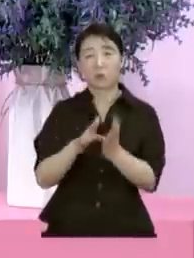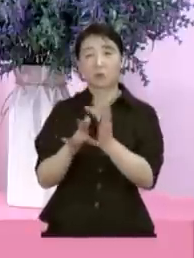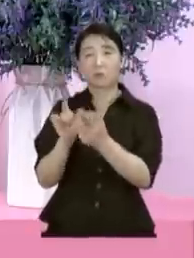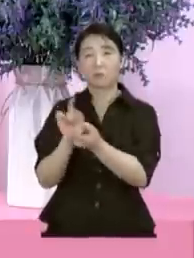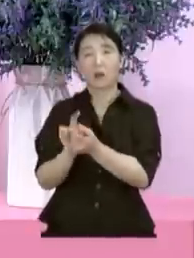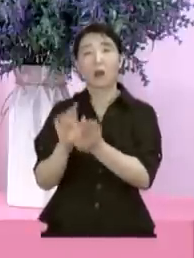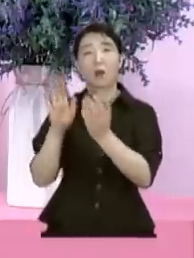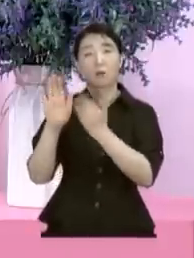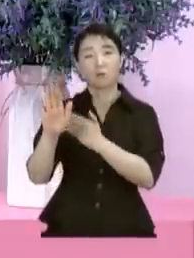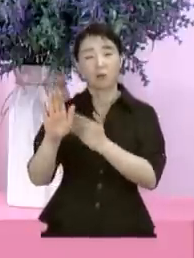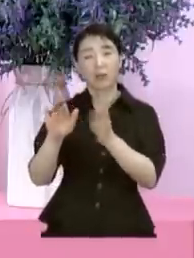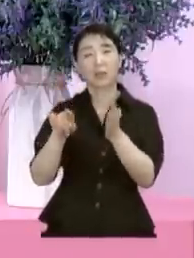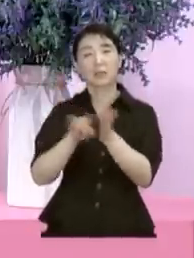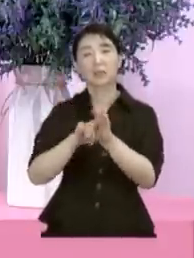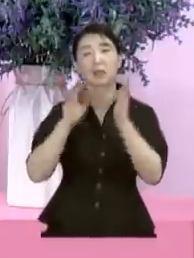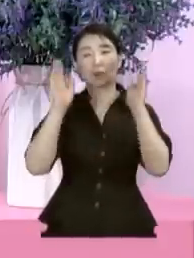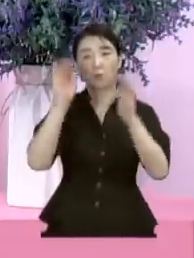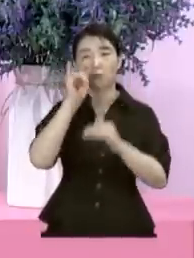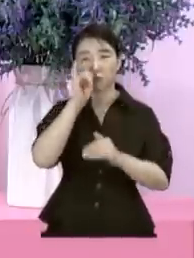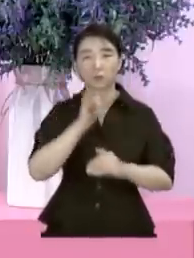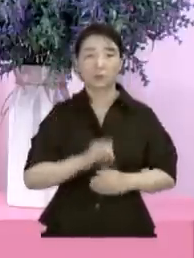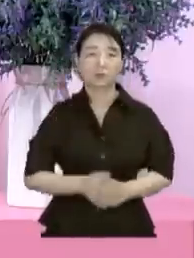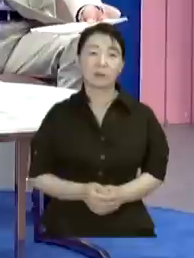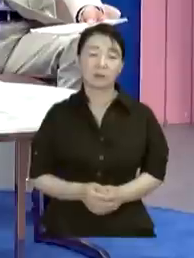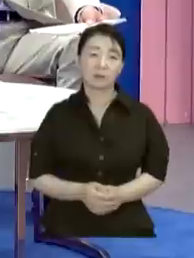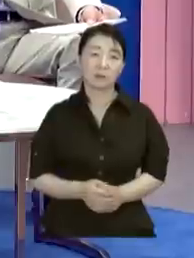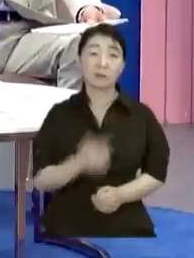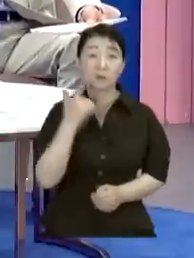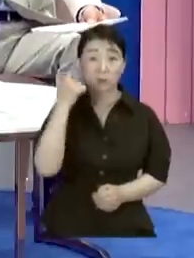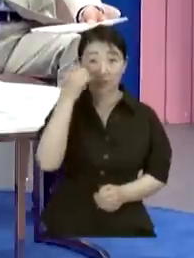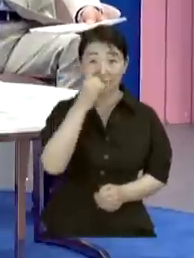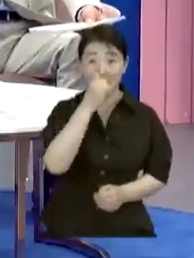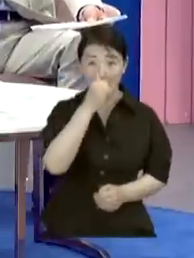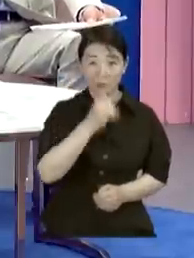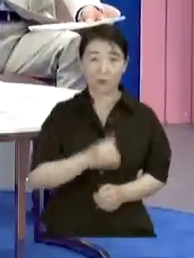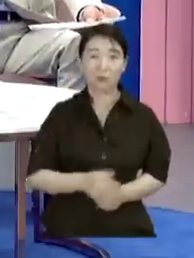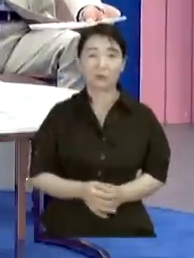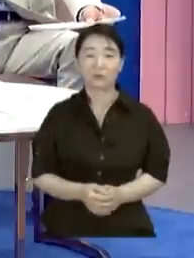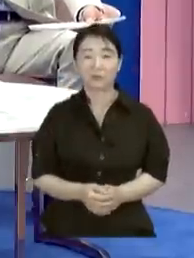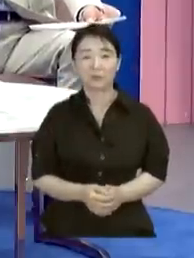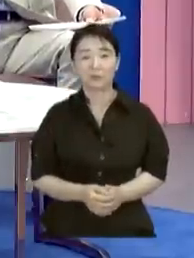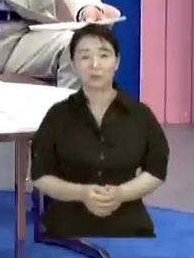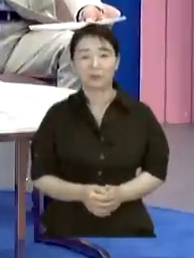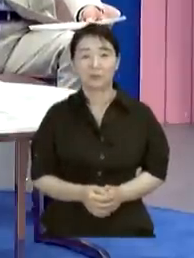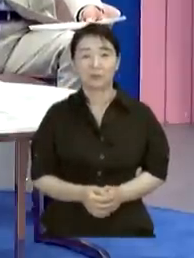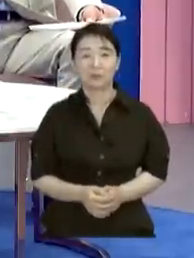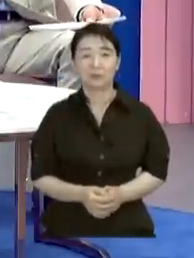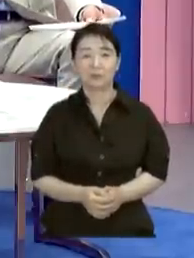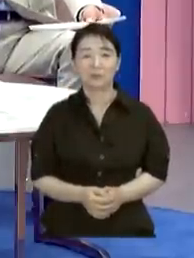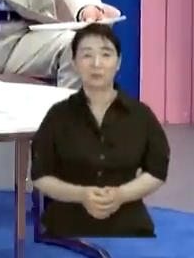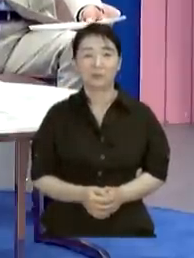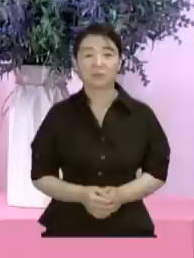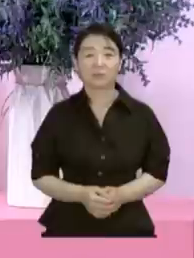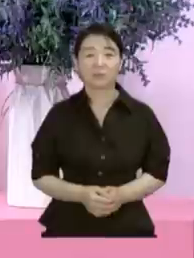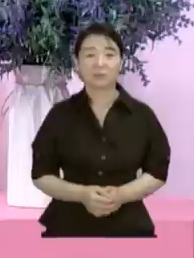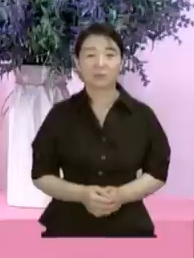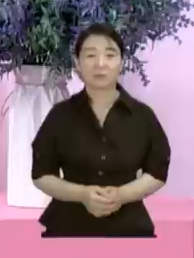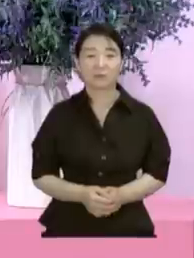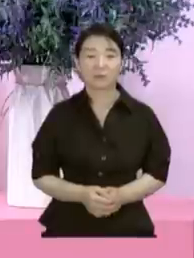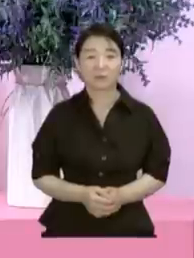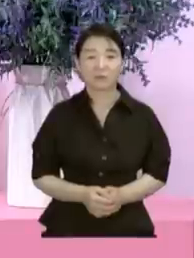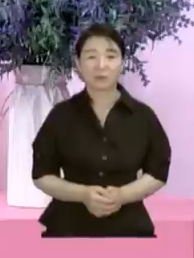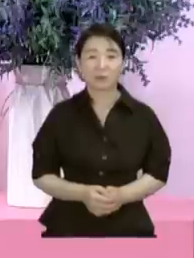예수님 만나고 나서 신학을 하게 돼요. 맞아요. 목사님들도 계시고. 목사님도 지금 많이 계시죠. 그렇게 하니까 이분들이